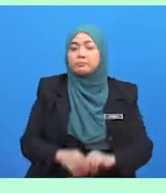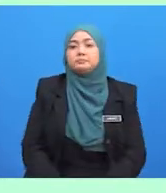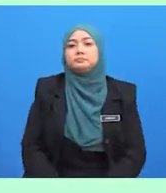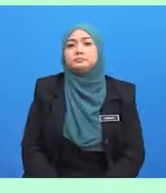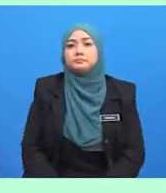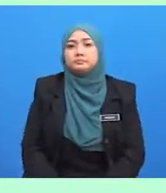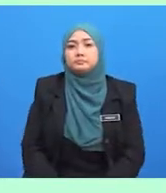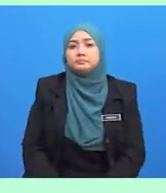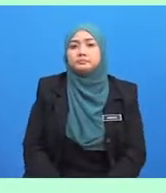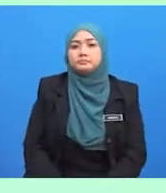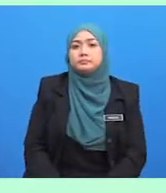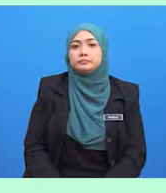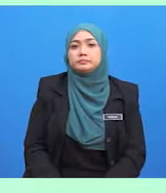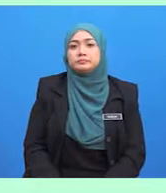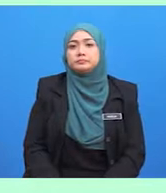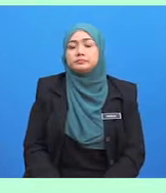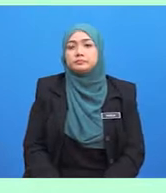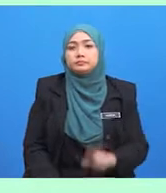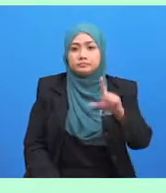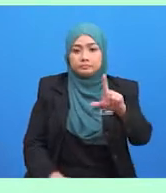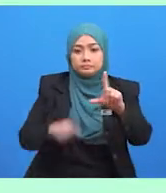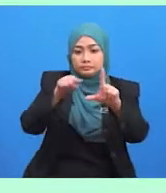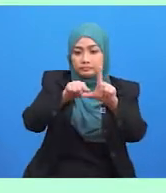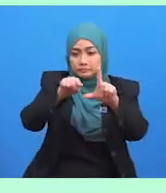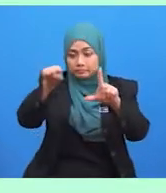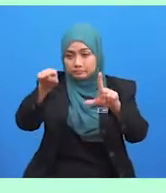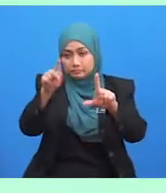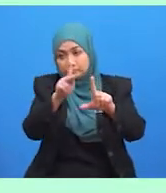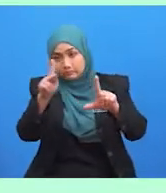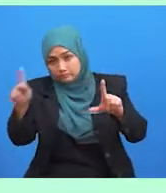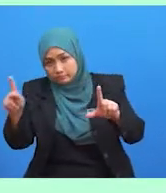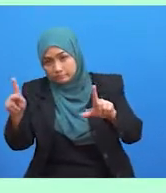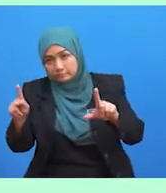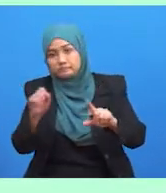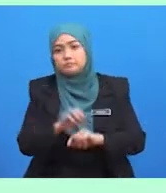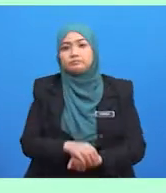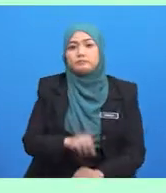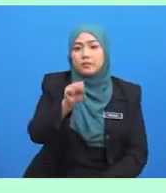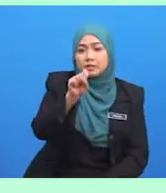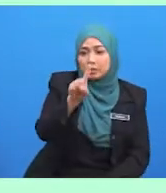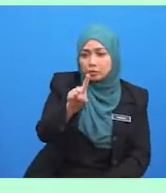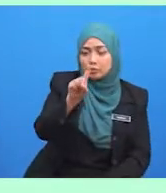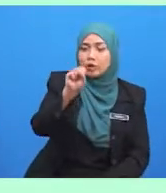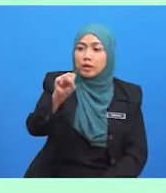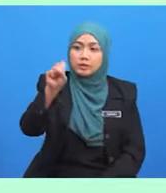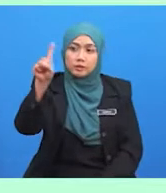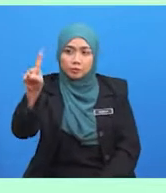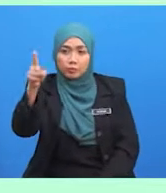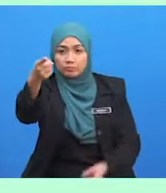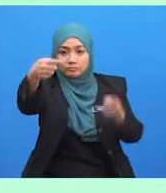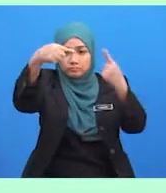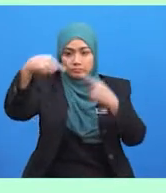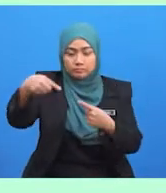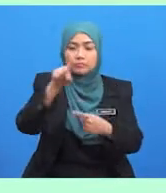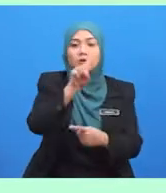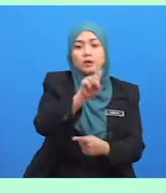Keluk penawaran akan beralih ke kanan dari S1, S1 ke S2, S2. Keluk